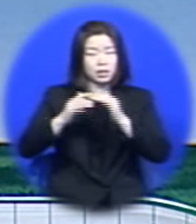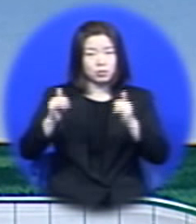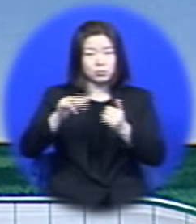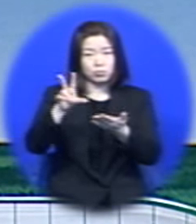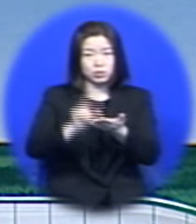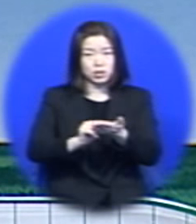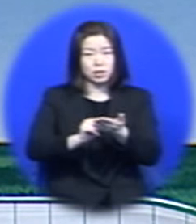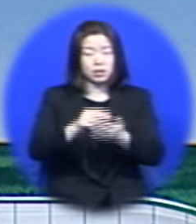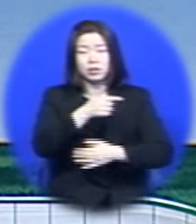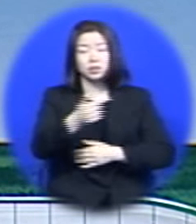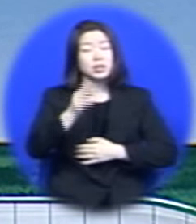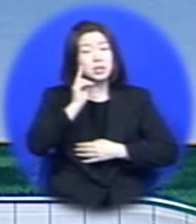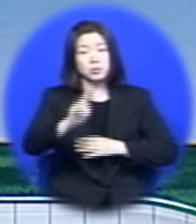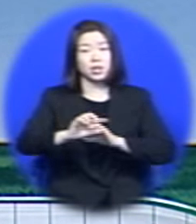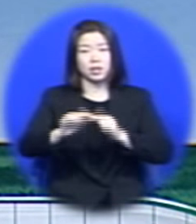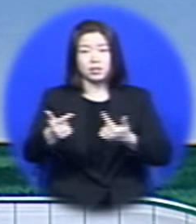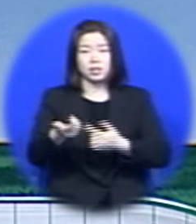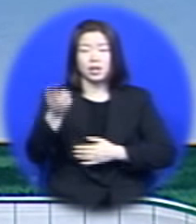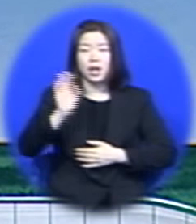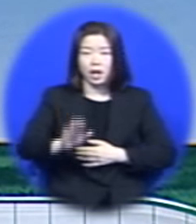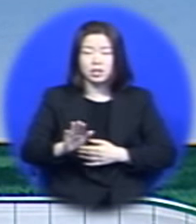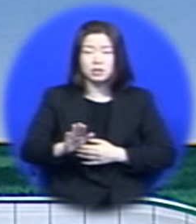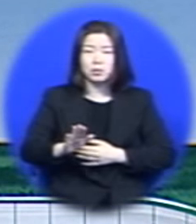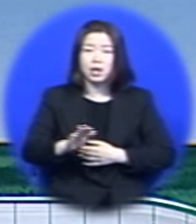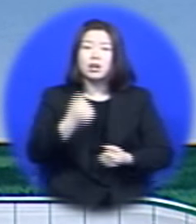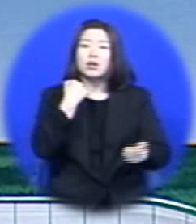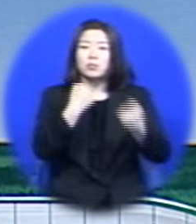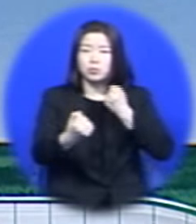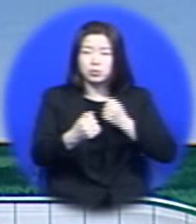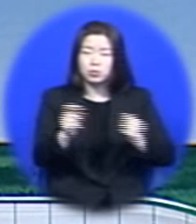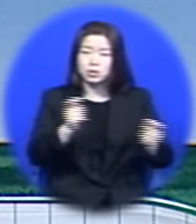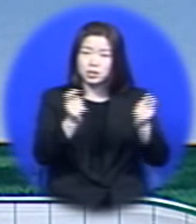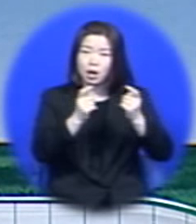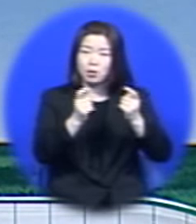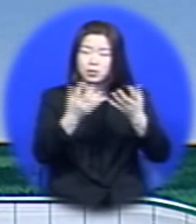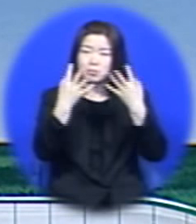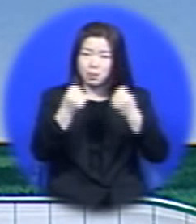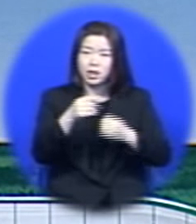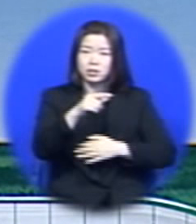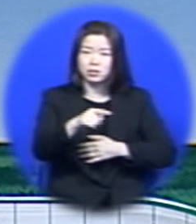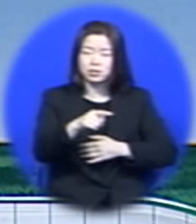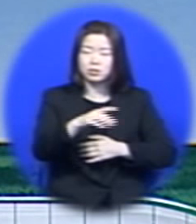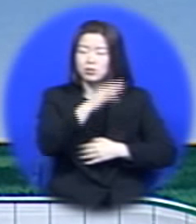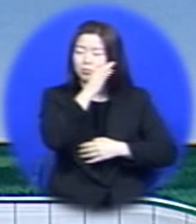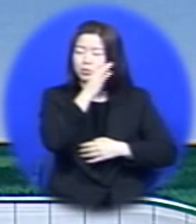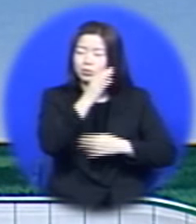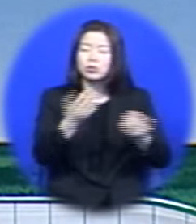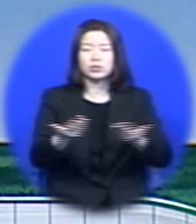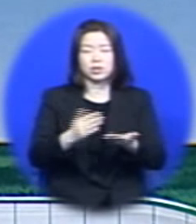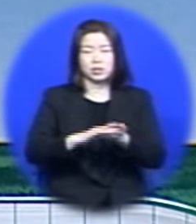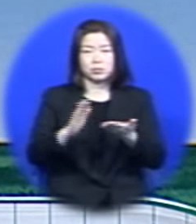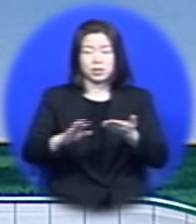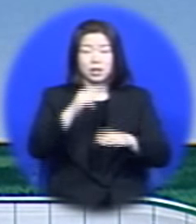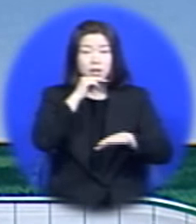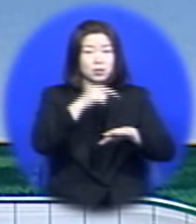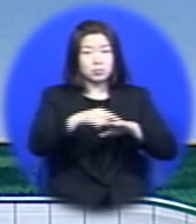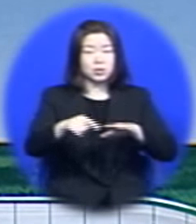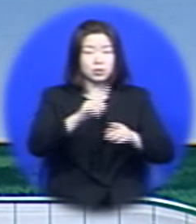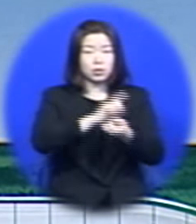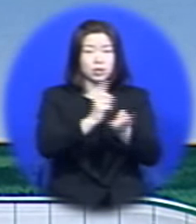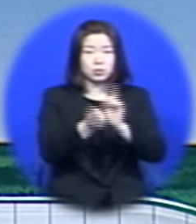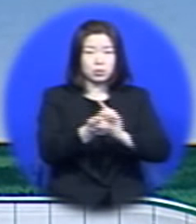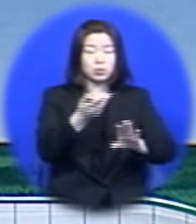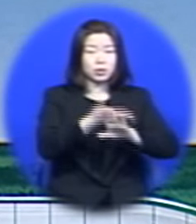심각하지 않습니다. 그러고도 이렇게 싸움이 많은 것은 참 부끄러운 일이죠. 민족이 서로 다른